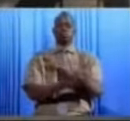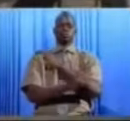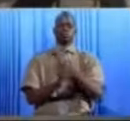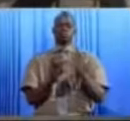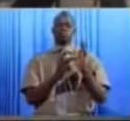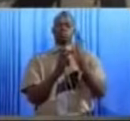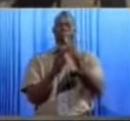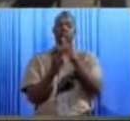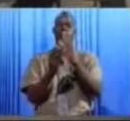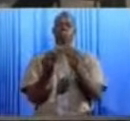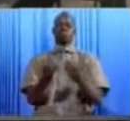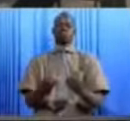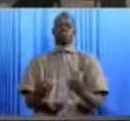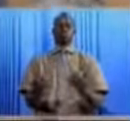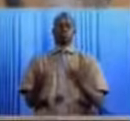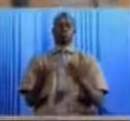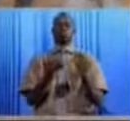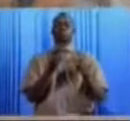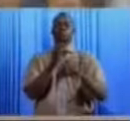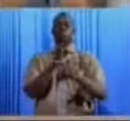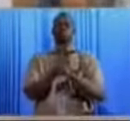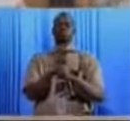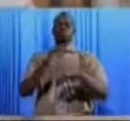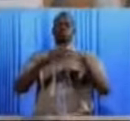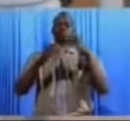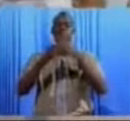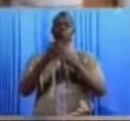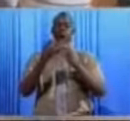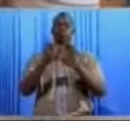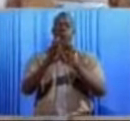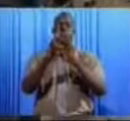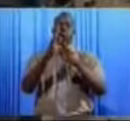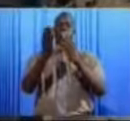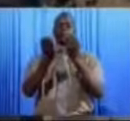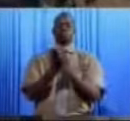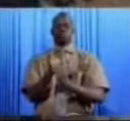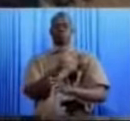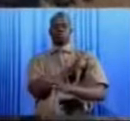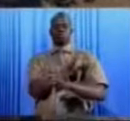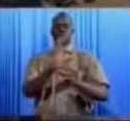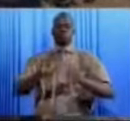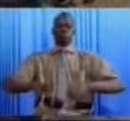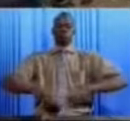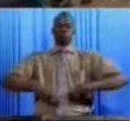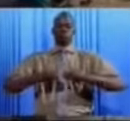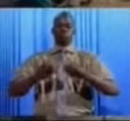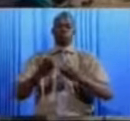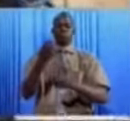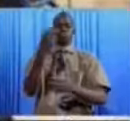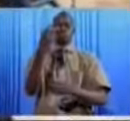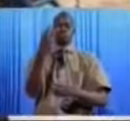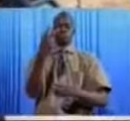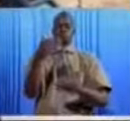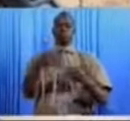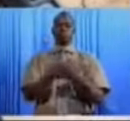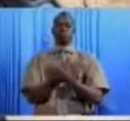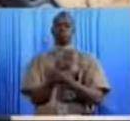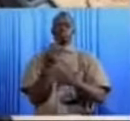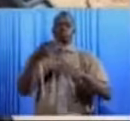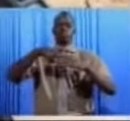présente en solutions il prévoit la construction d'ouvragés pour le renforcer l'existant les travaux de la